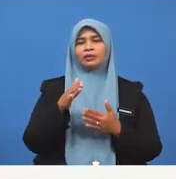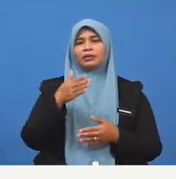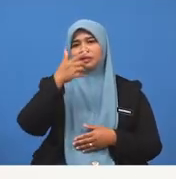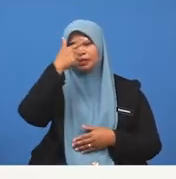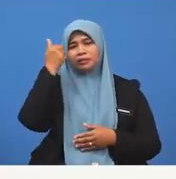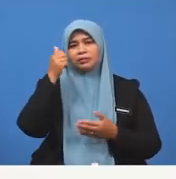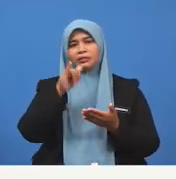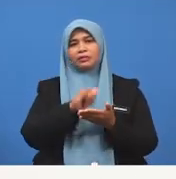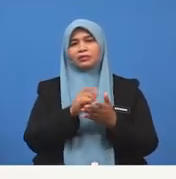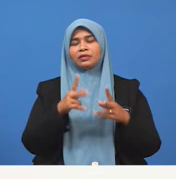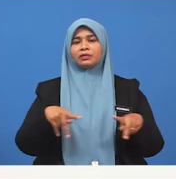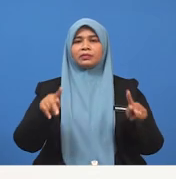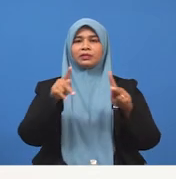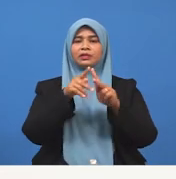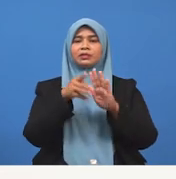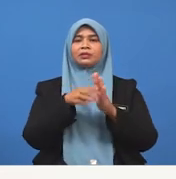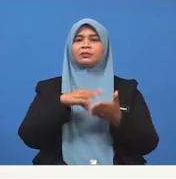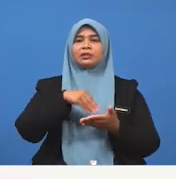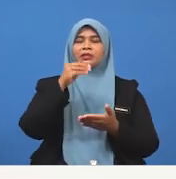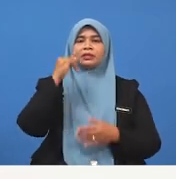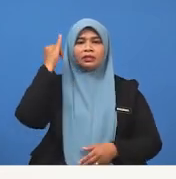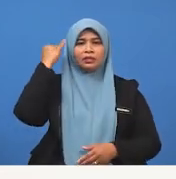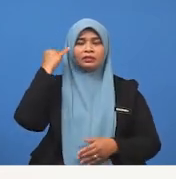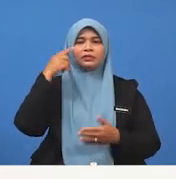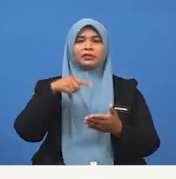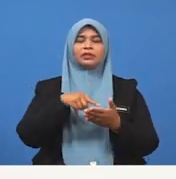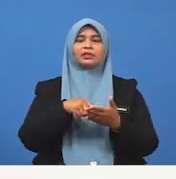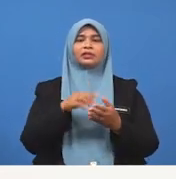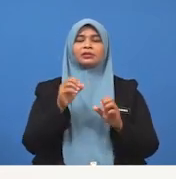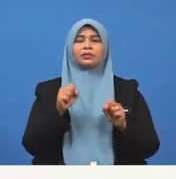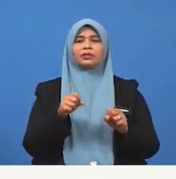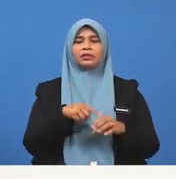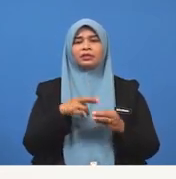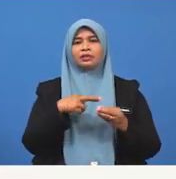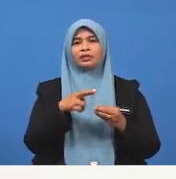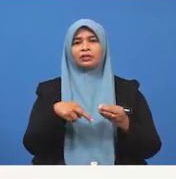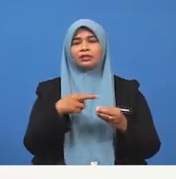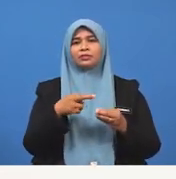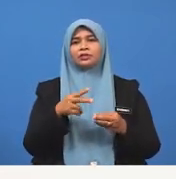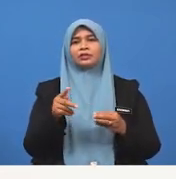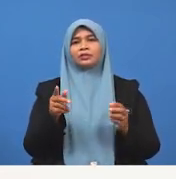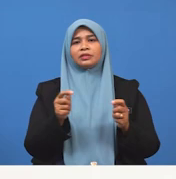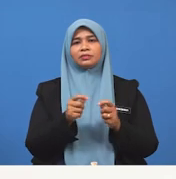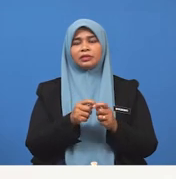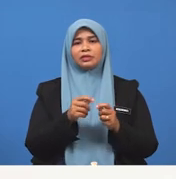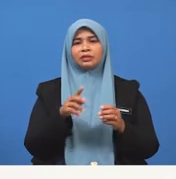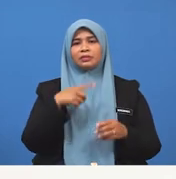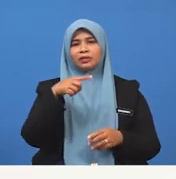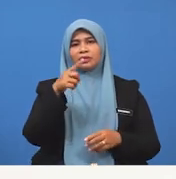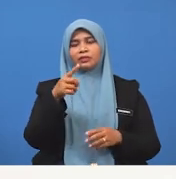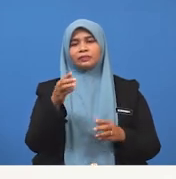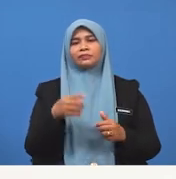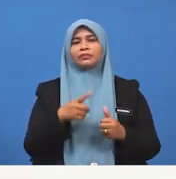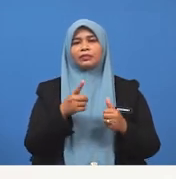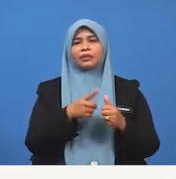mempelajari ilmu tafsir ini boleh dirumuskan seperti berikut yang pertama